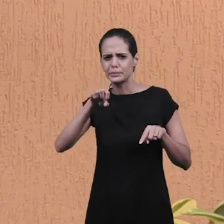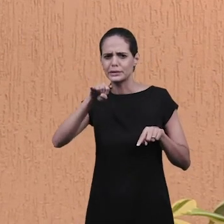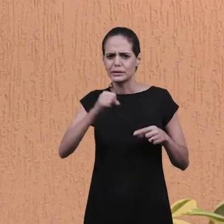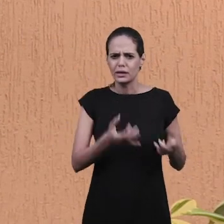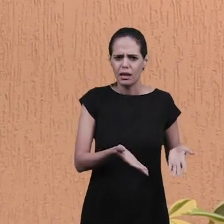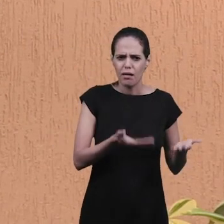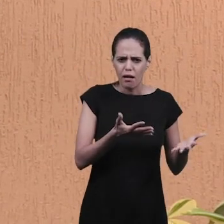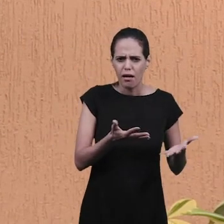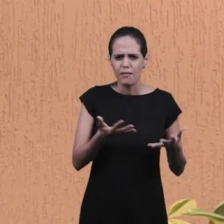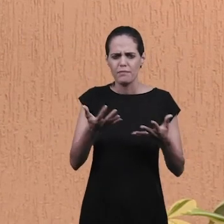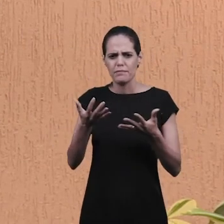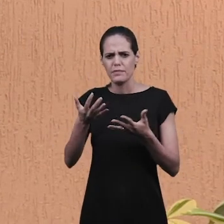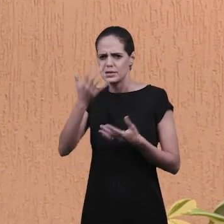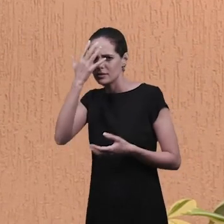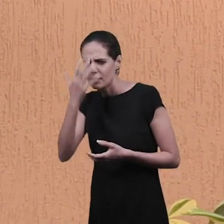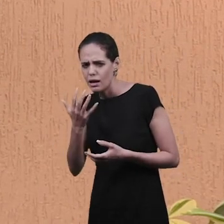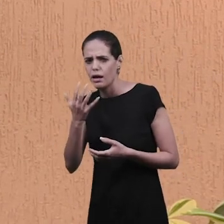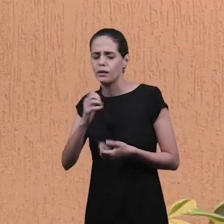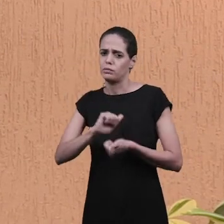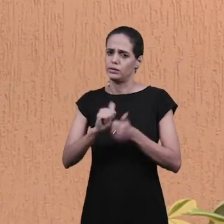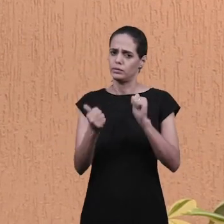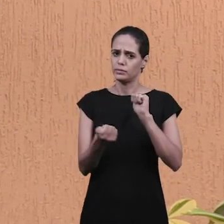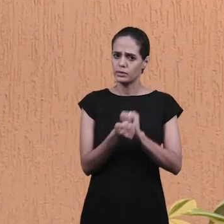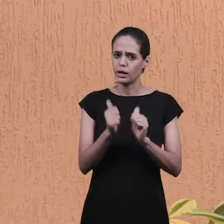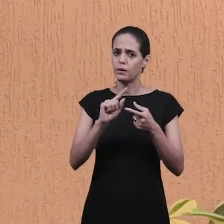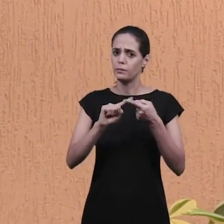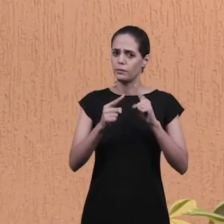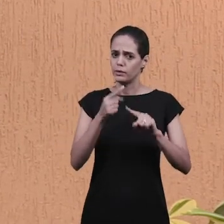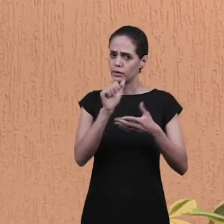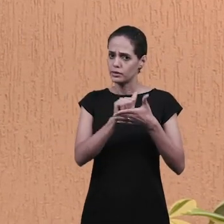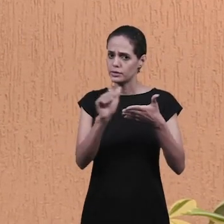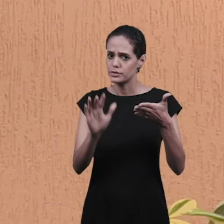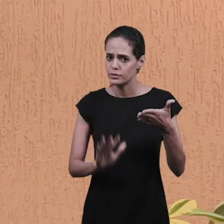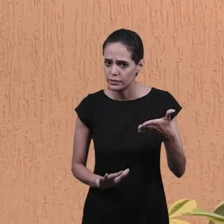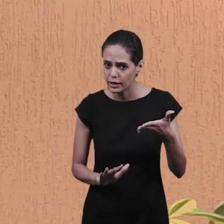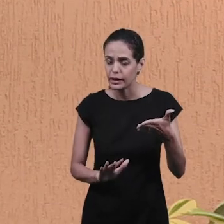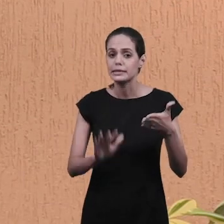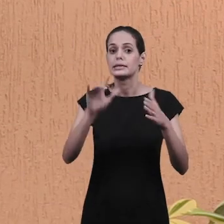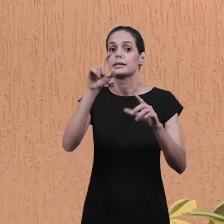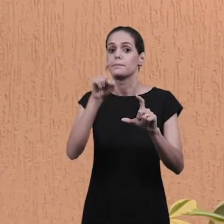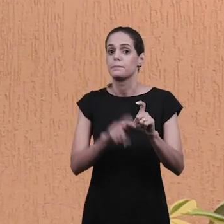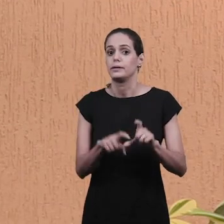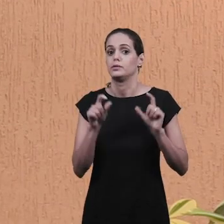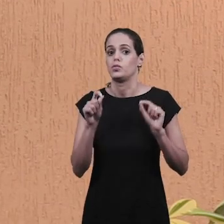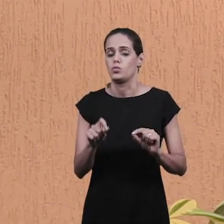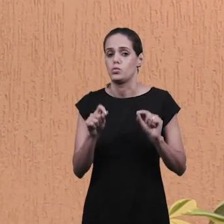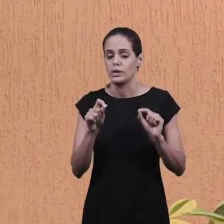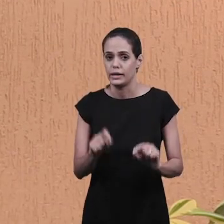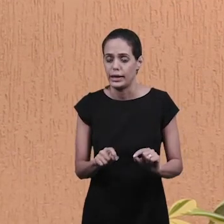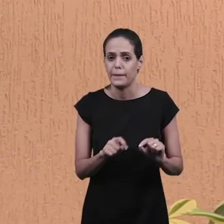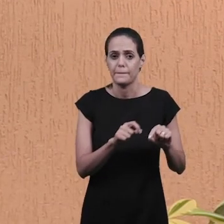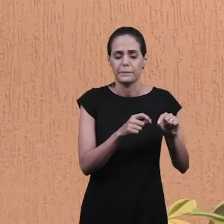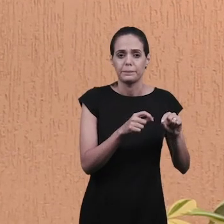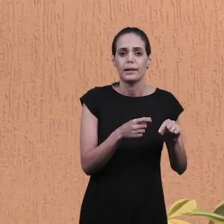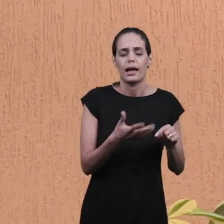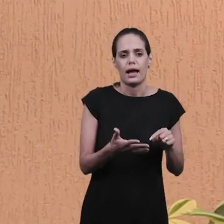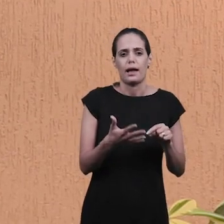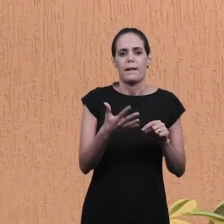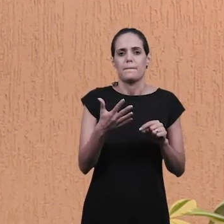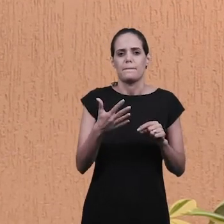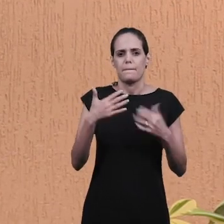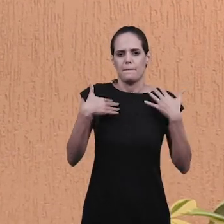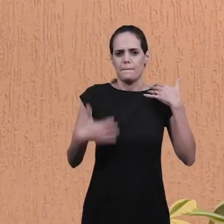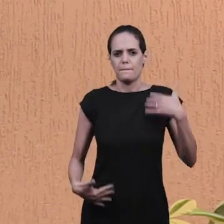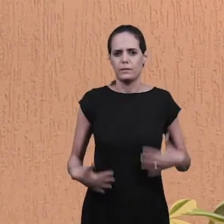d'engagement va interférer où dans l'adaptation matérielle. L'adaptation matérielle dépend du degré d'engagement